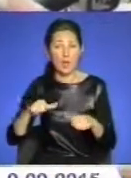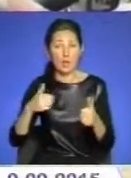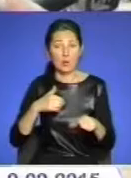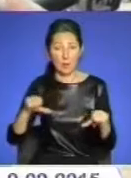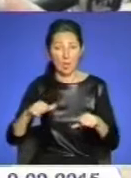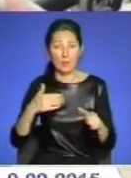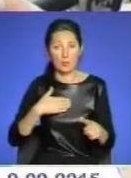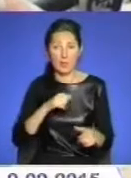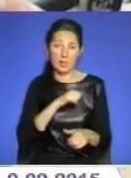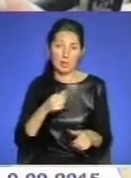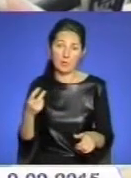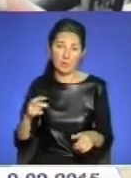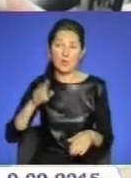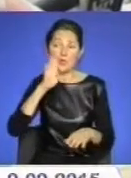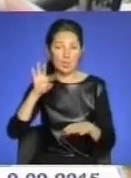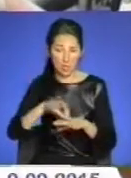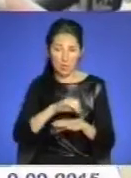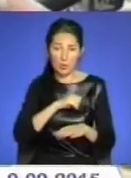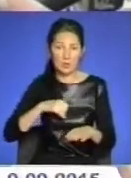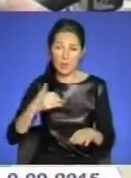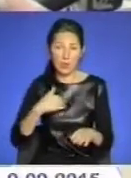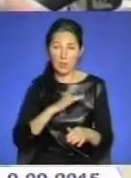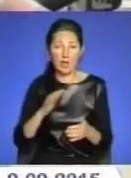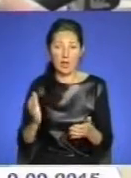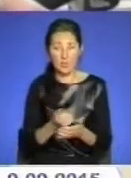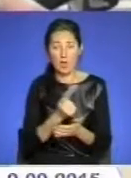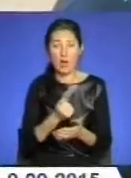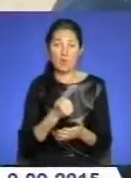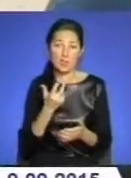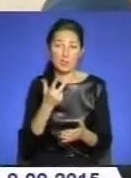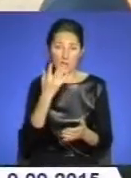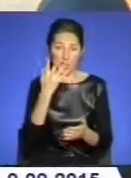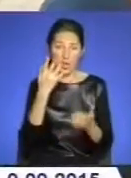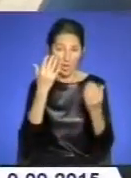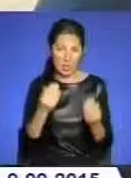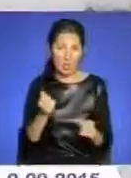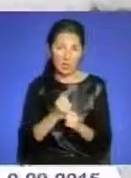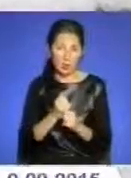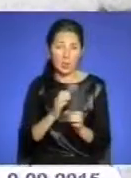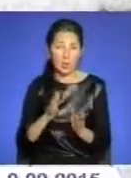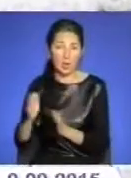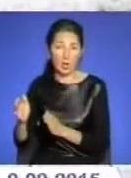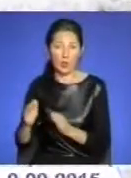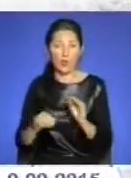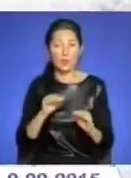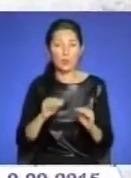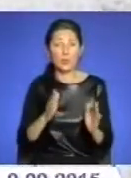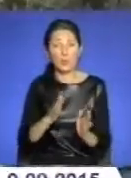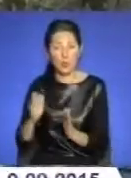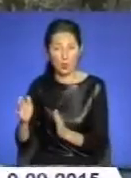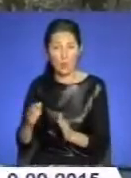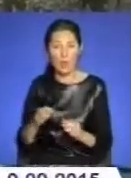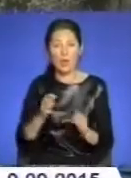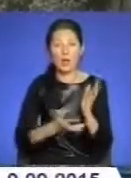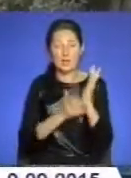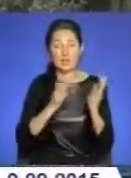там вже не справлявся, і так за 3-4 дня ми там їх так трошки впорядкували. Впорядковує сквери Тернополя ще з літа. Насамперед тому, що